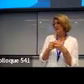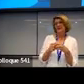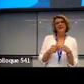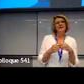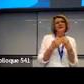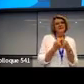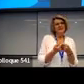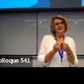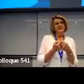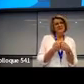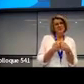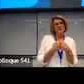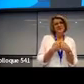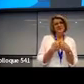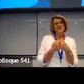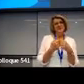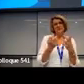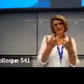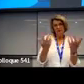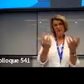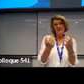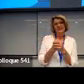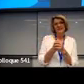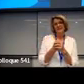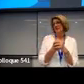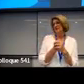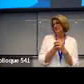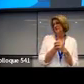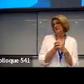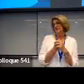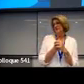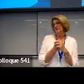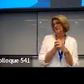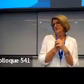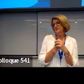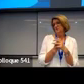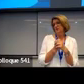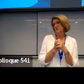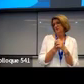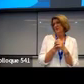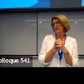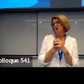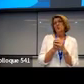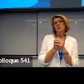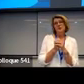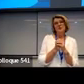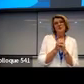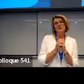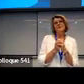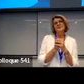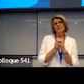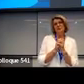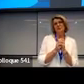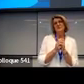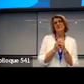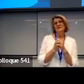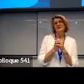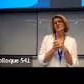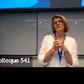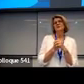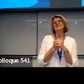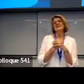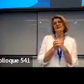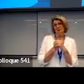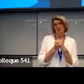ou la qualité des ressources, des articles en médecine sur Wikipédia, puisque les étudiants en